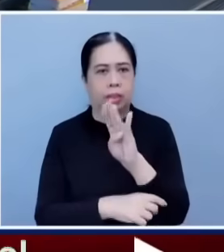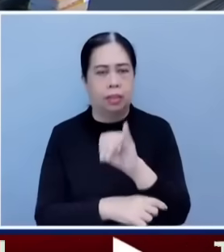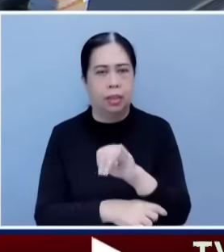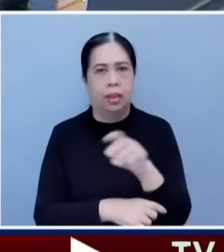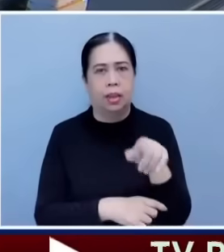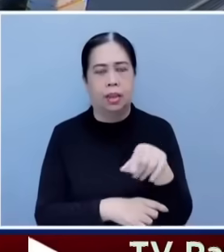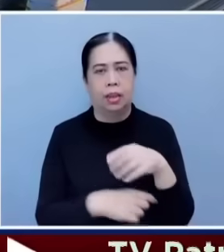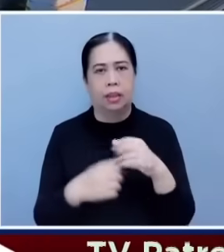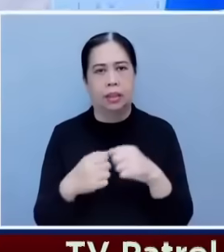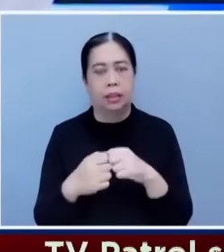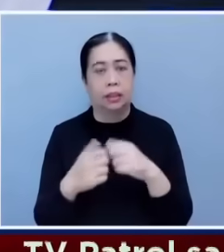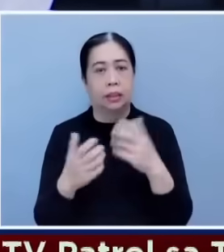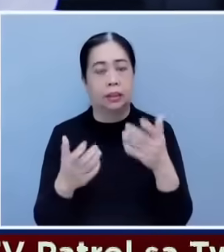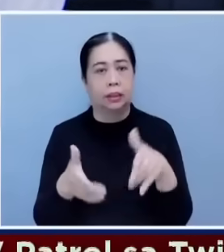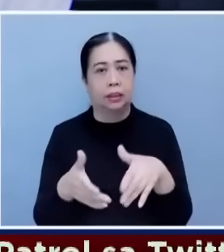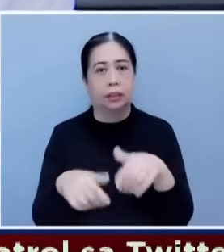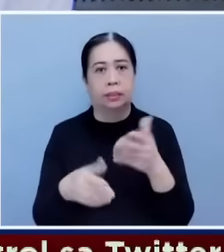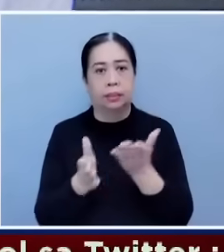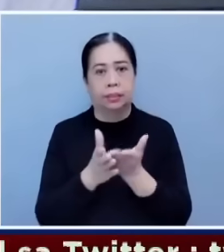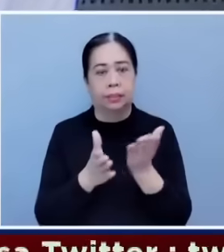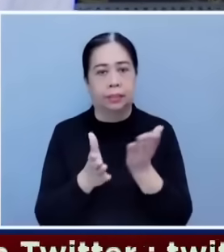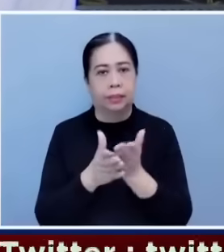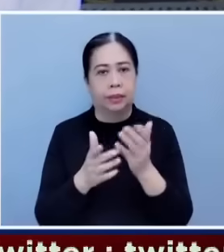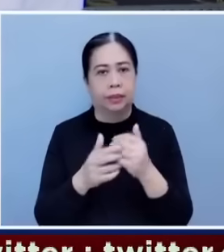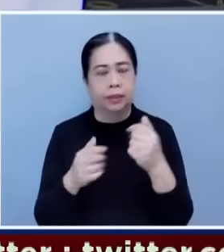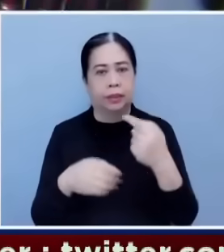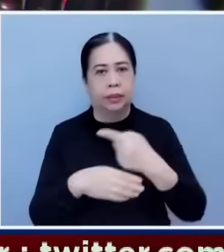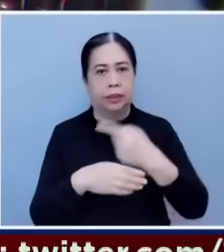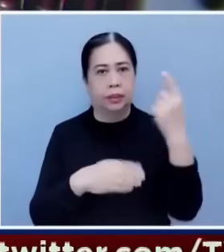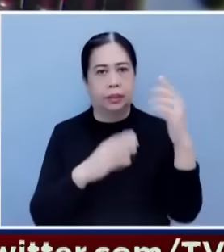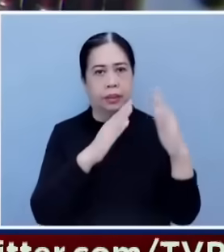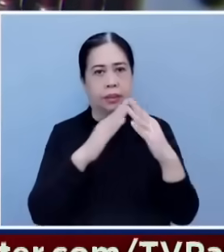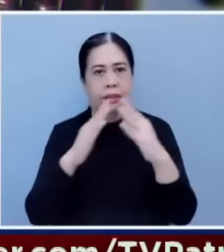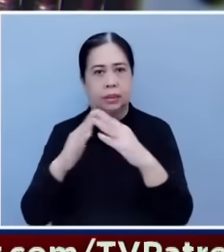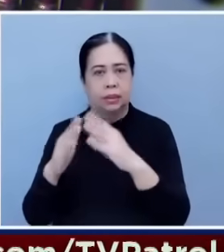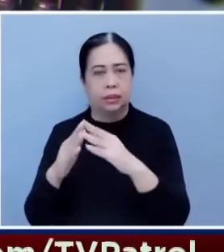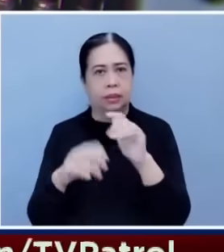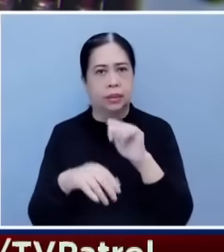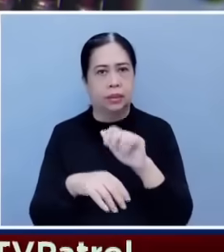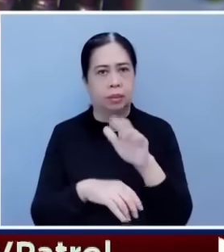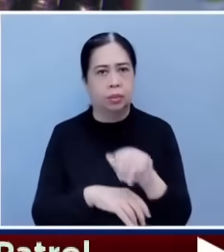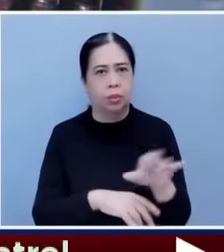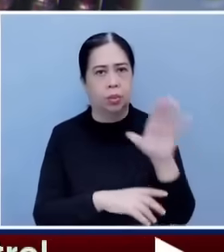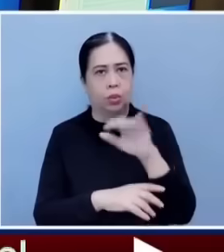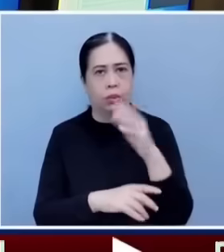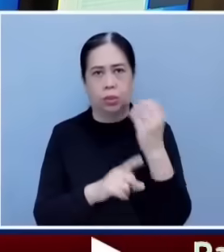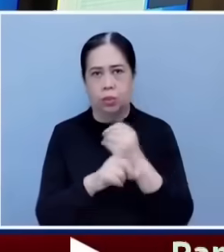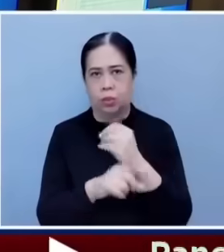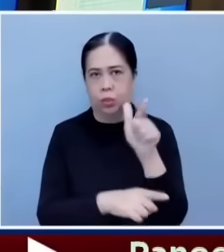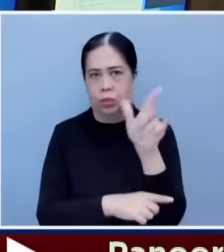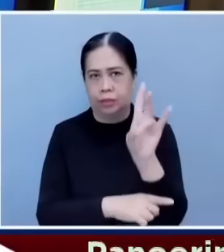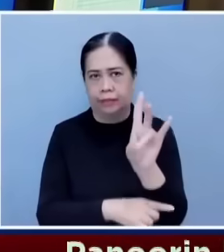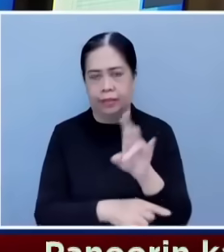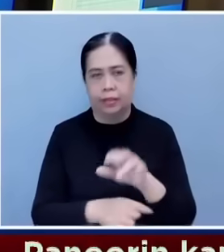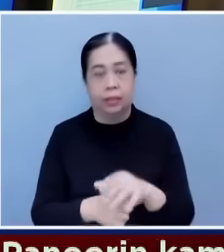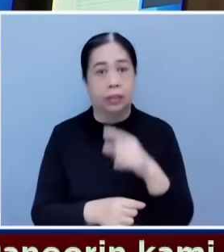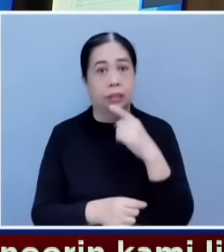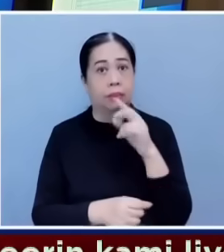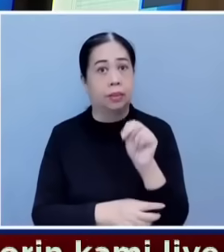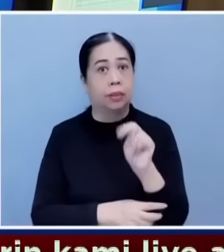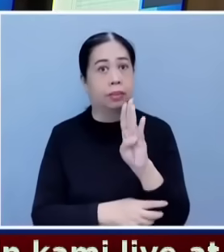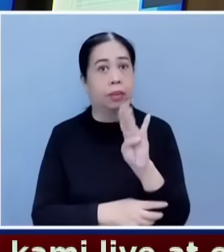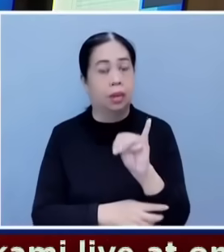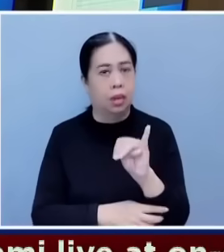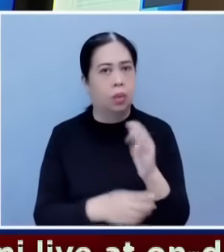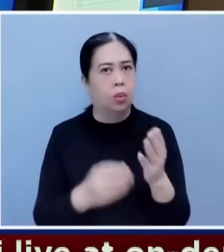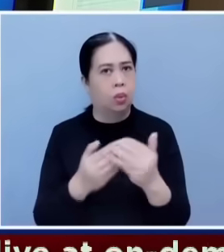Division sa townhouse na ito sa isang subdivision sa Pasig City madaling araw nitong October 27. Sabi ng NBI,